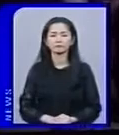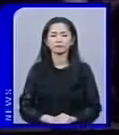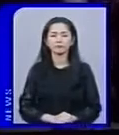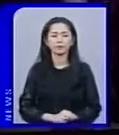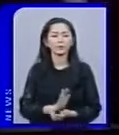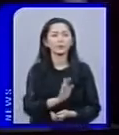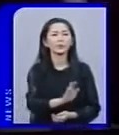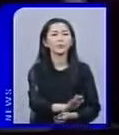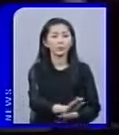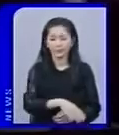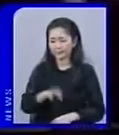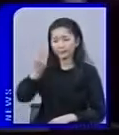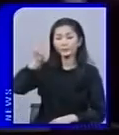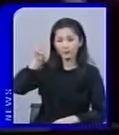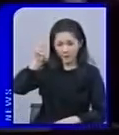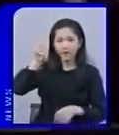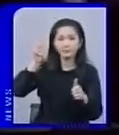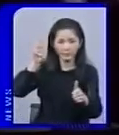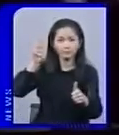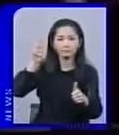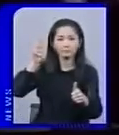หหนูสัญญาแม่ได้ไหม ส ั ญญา